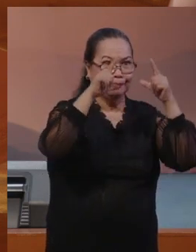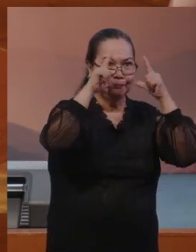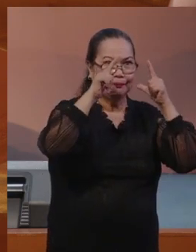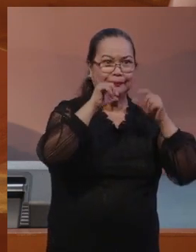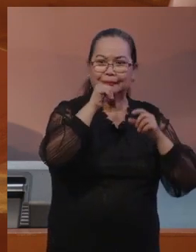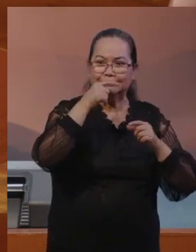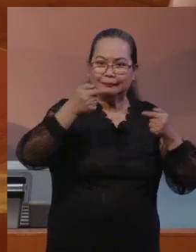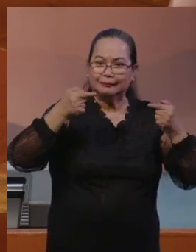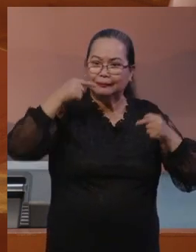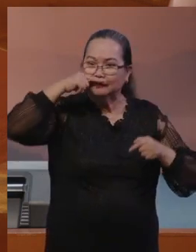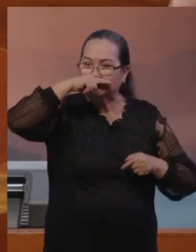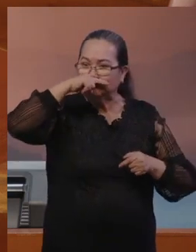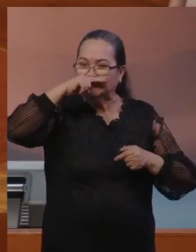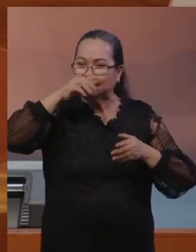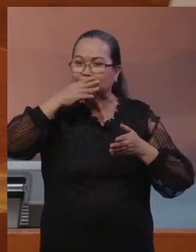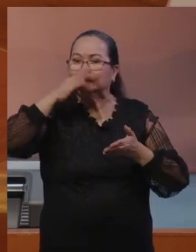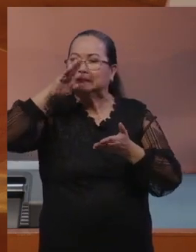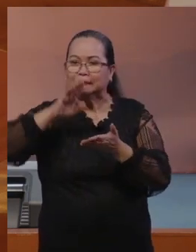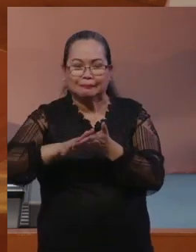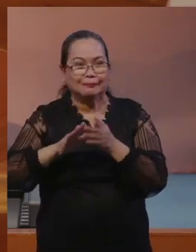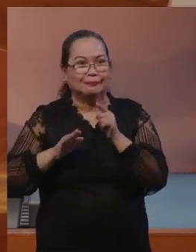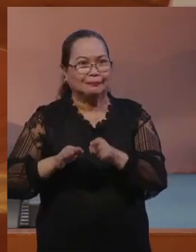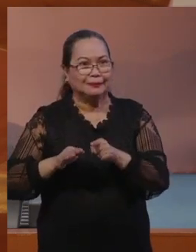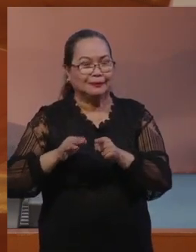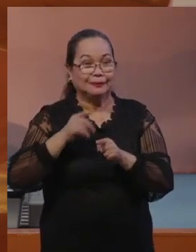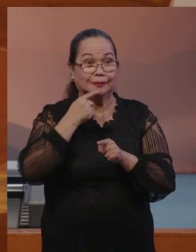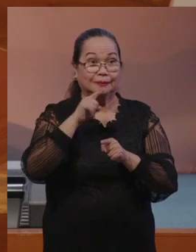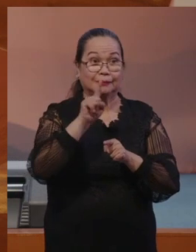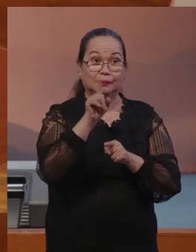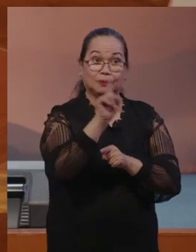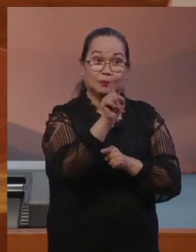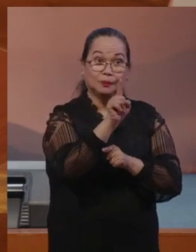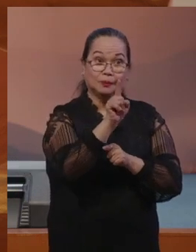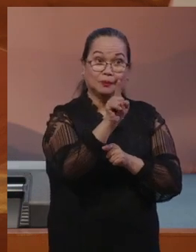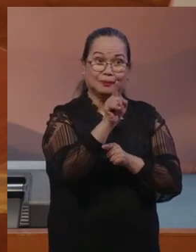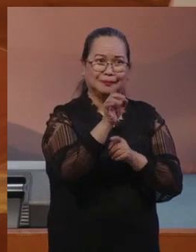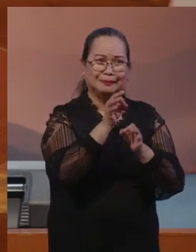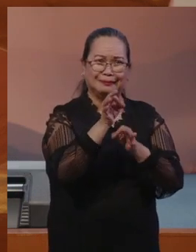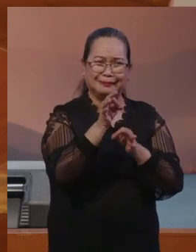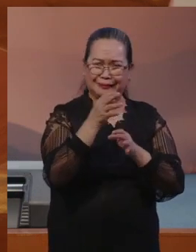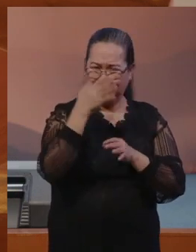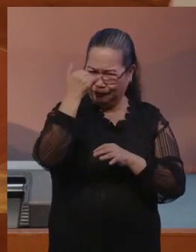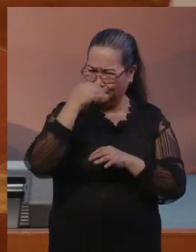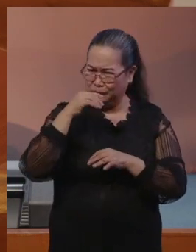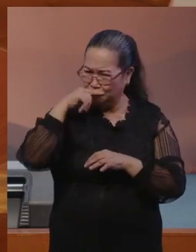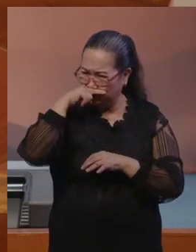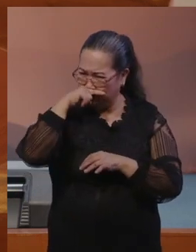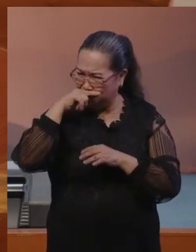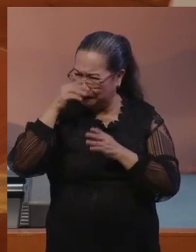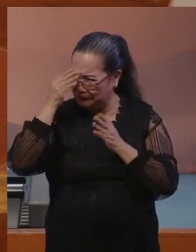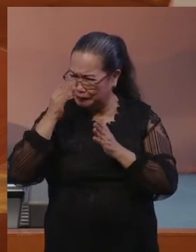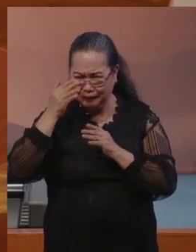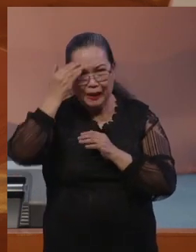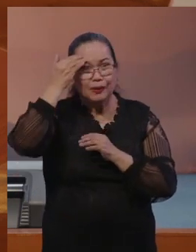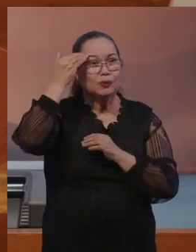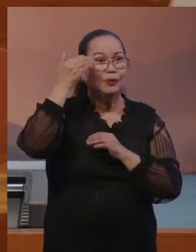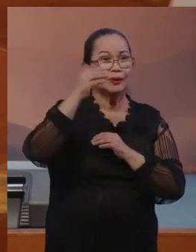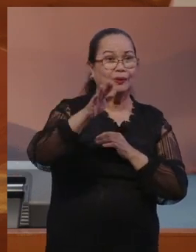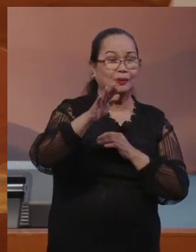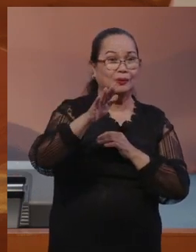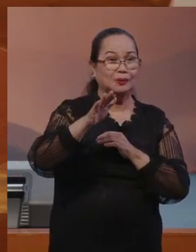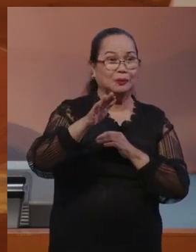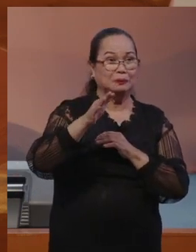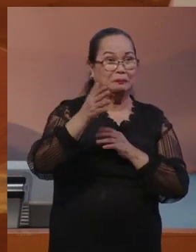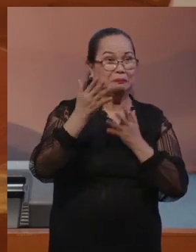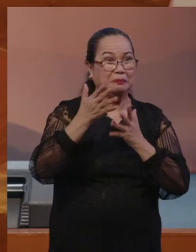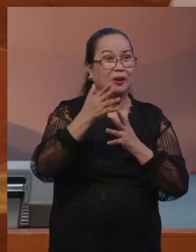pagsisinungaling. Hindi ko alam kung anong magandang excuse dun sa kanyang pagsisinungaling. Palagay ko, walang